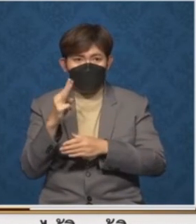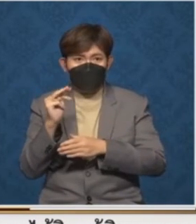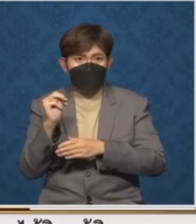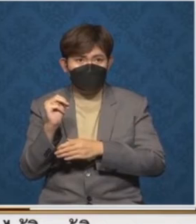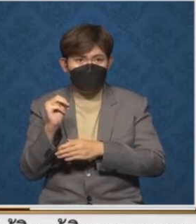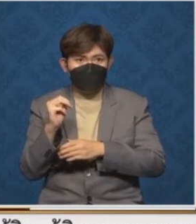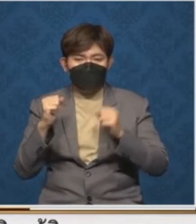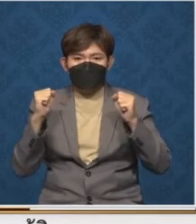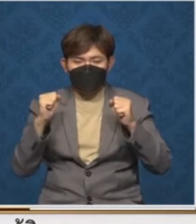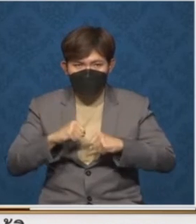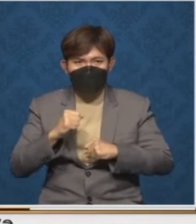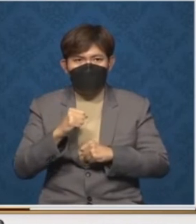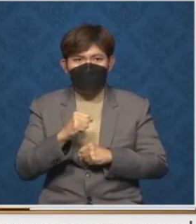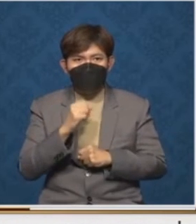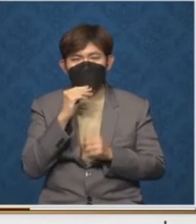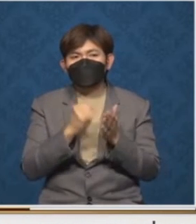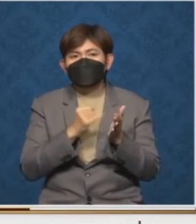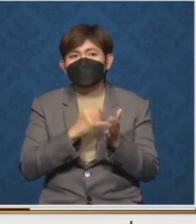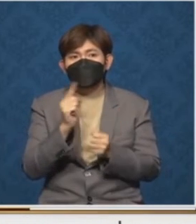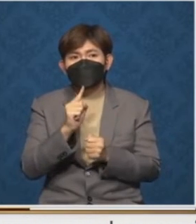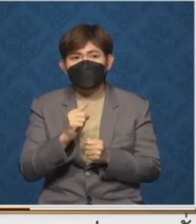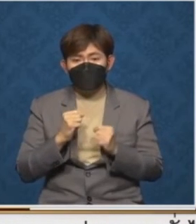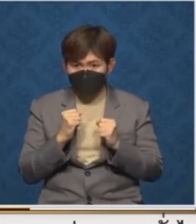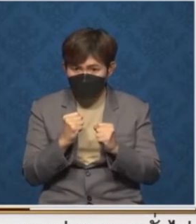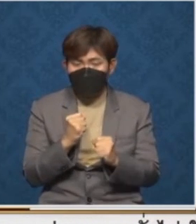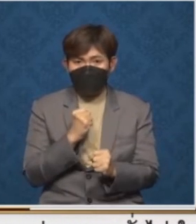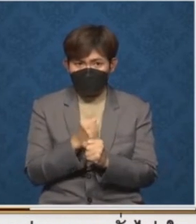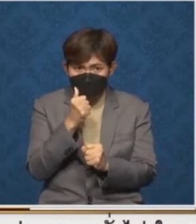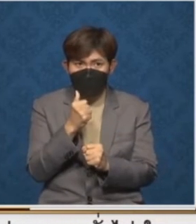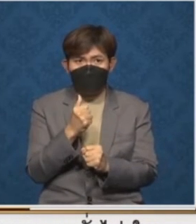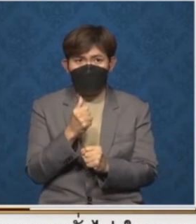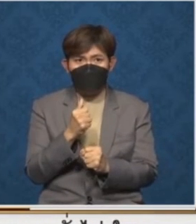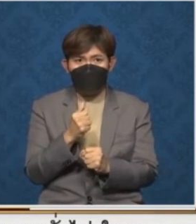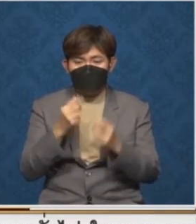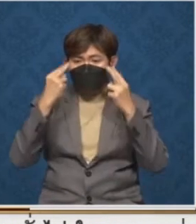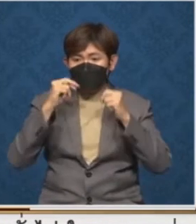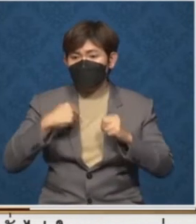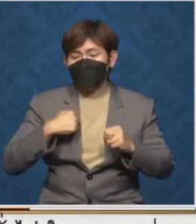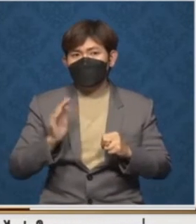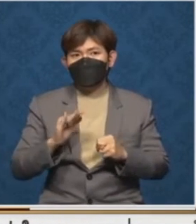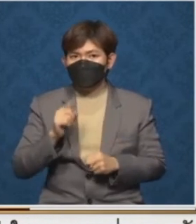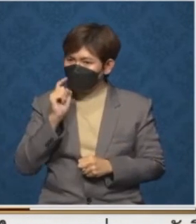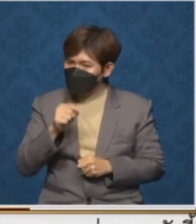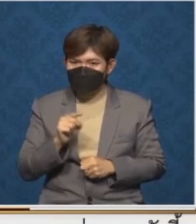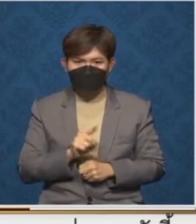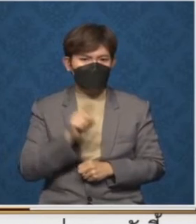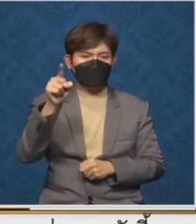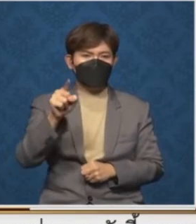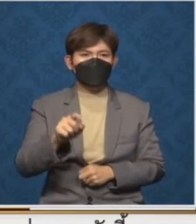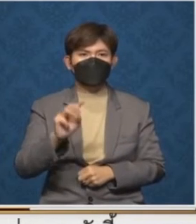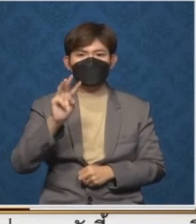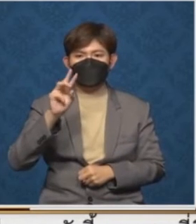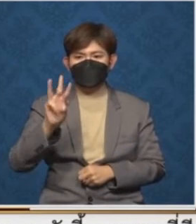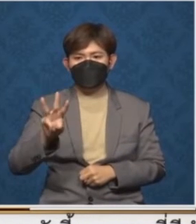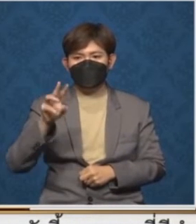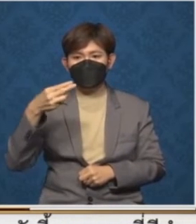ตลาดโลกสองเท่าตัวและถามยงผลมัไม่ดีอีกแล้วก็ผิดเรื่องไน organicและเรื่องนี้เขาตองไปซือส